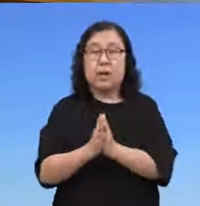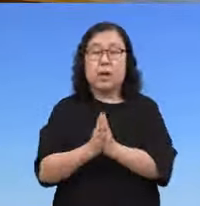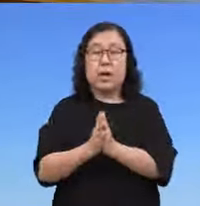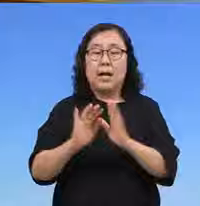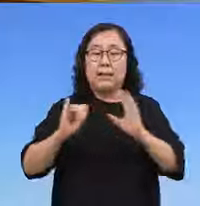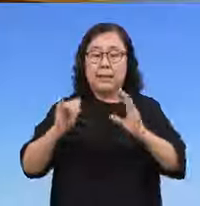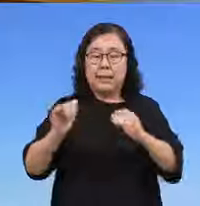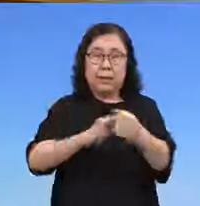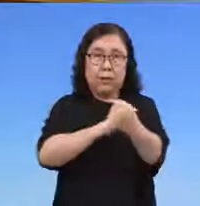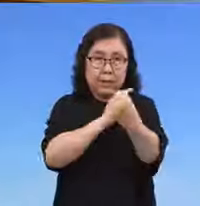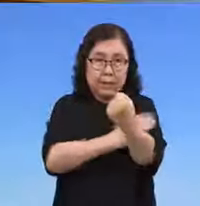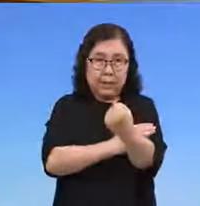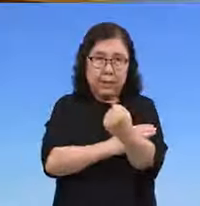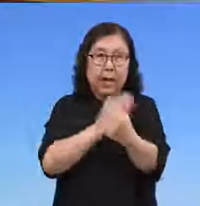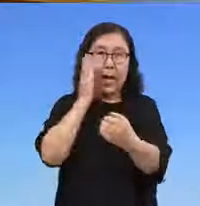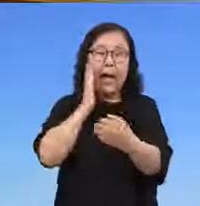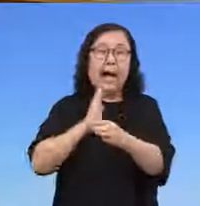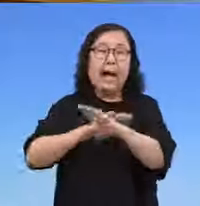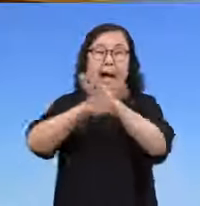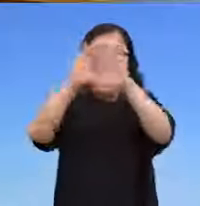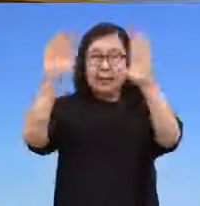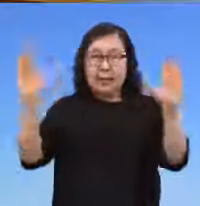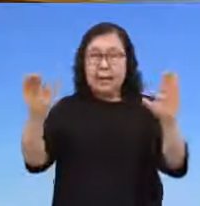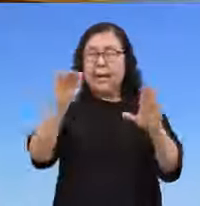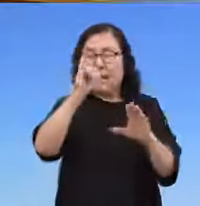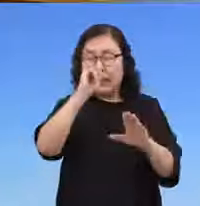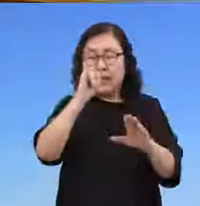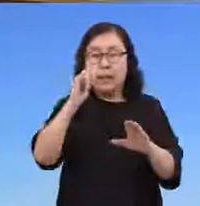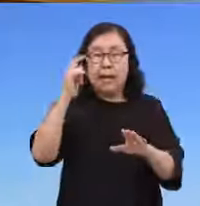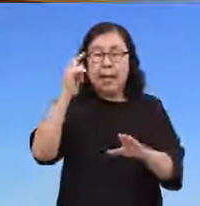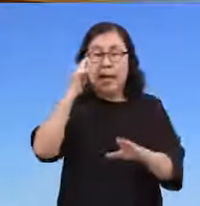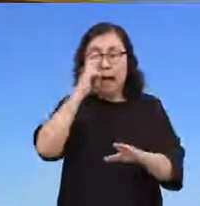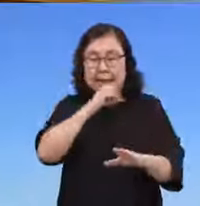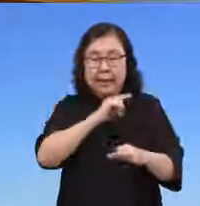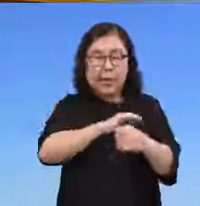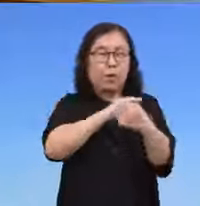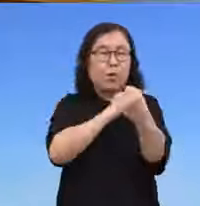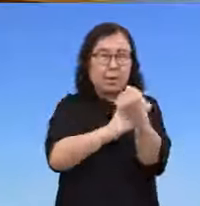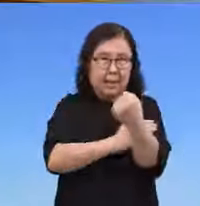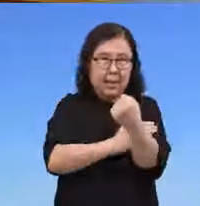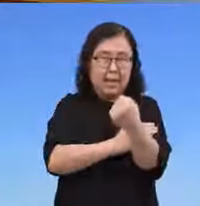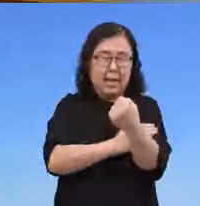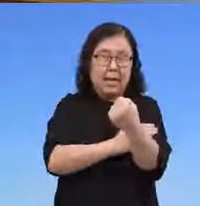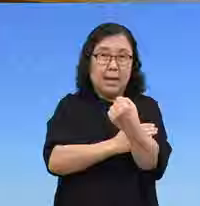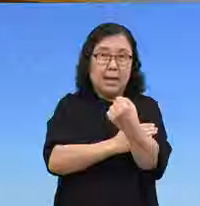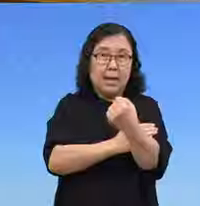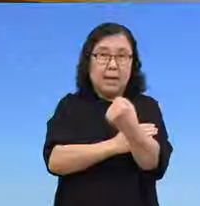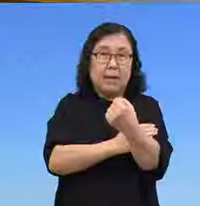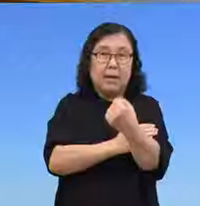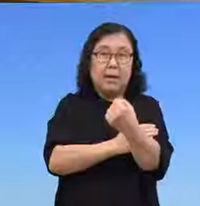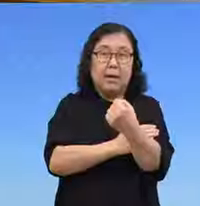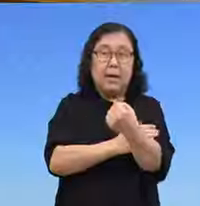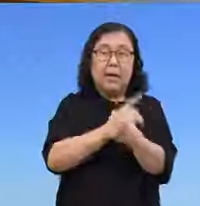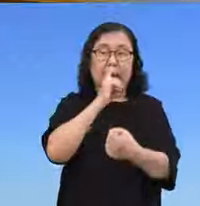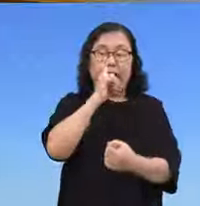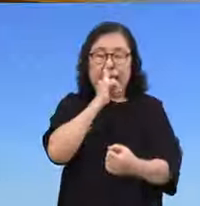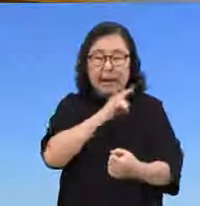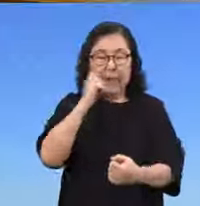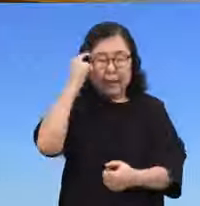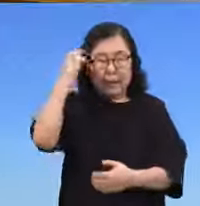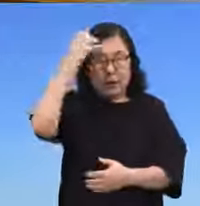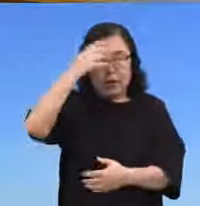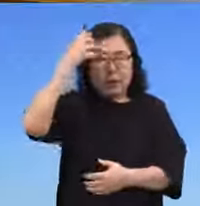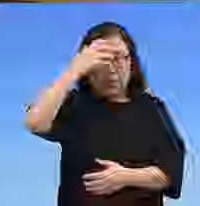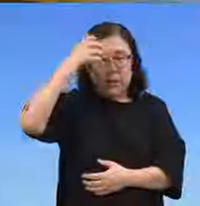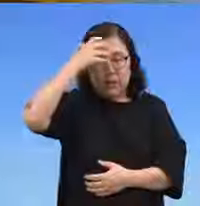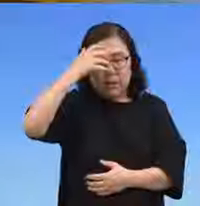악의 영들을 상대함이라. 그때 한마디를 하고 싶으신 거예요. 이거는 혈과 육을